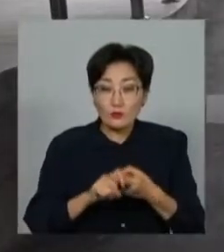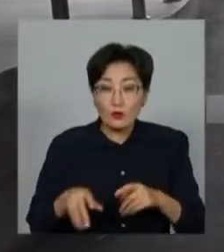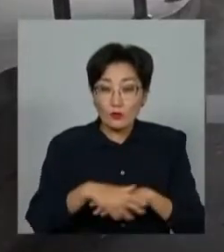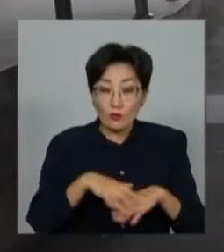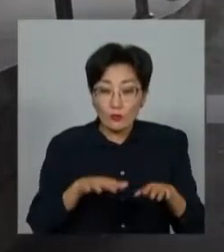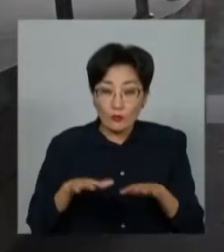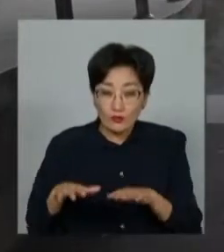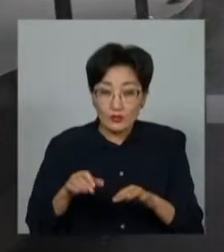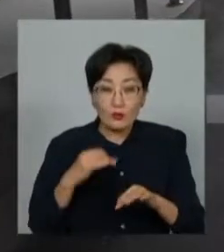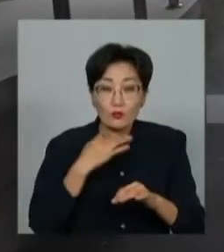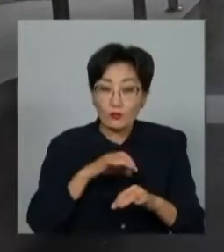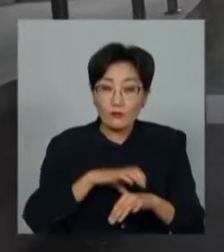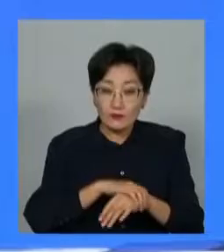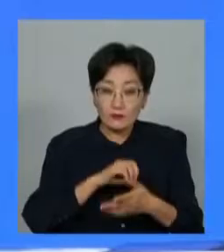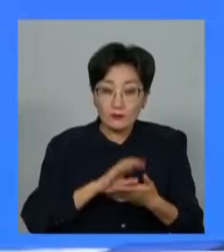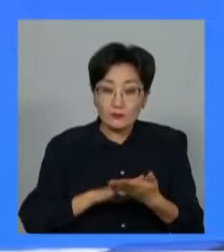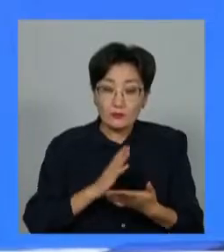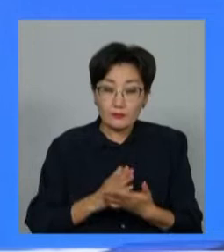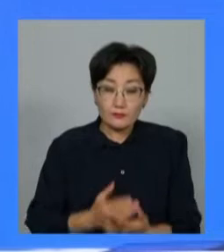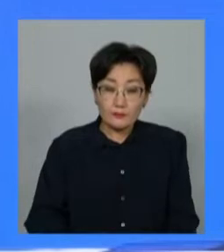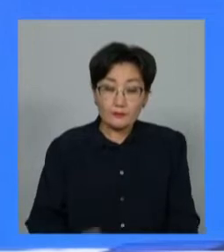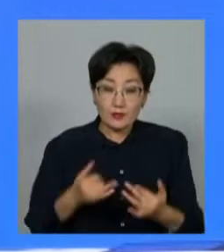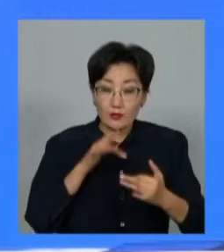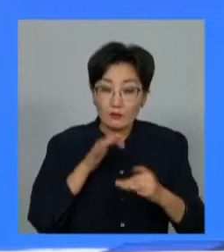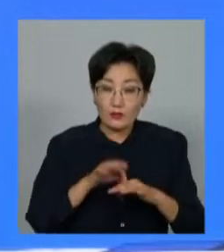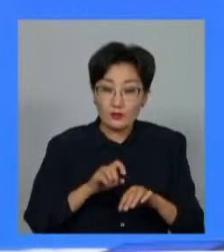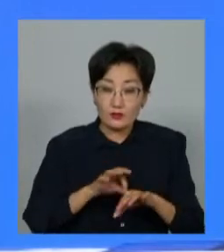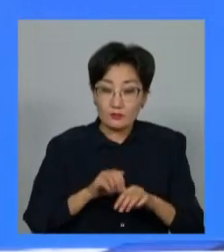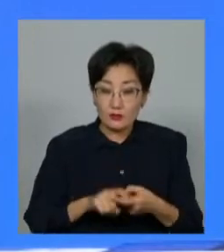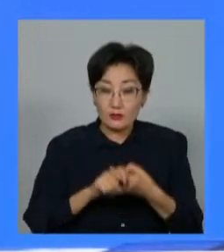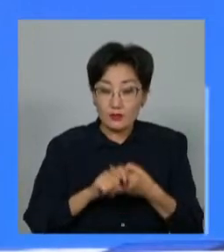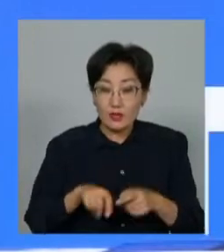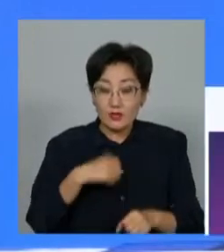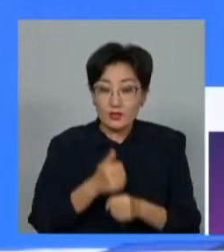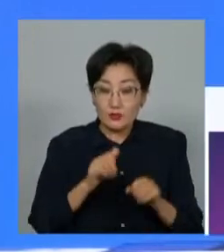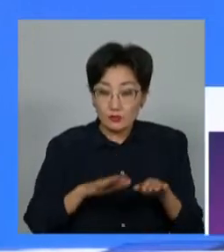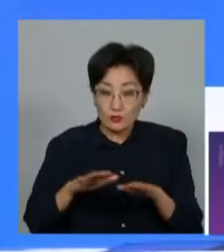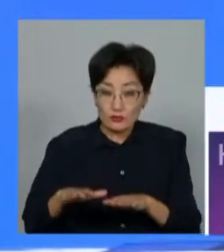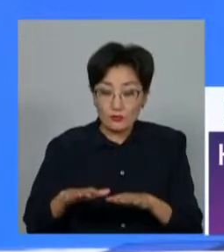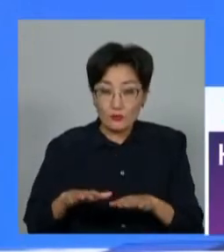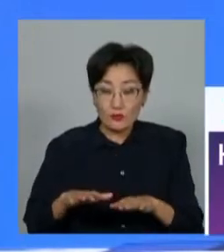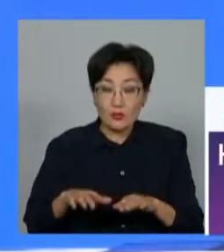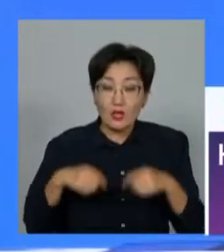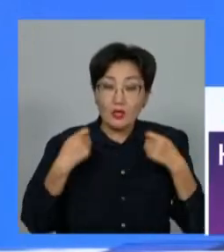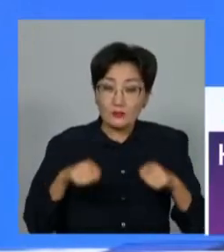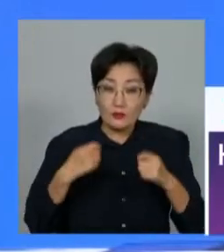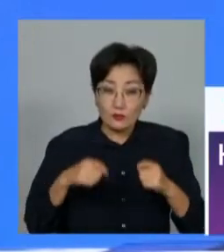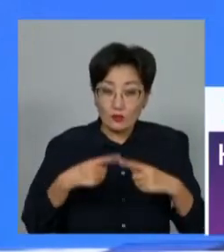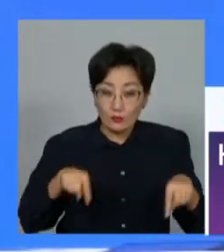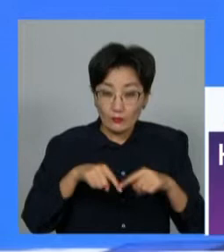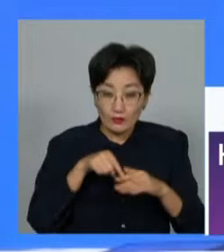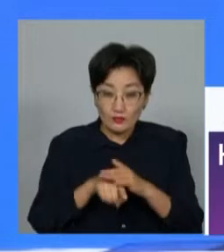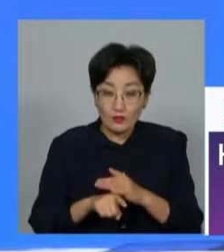қоғамдық орындар екен. Қазіргі уақытта жұқтырудың негізгі орындары ол сауда объектлері,